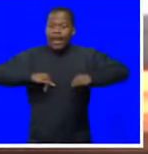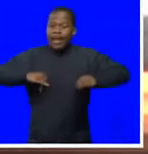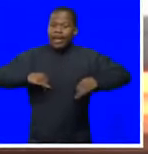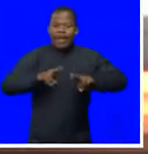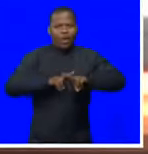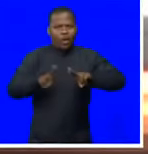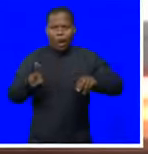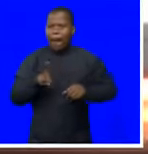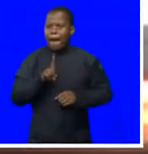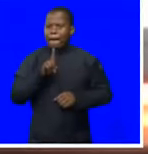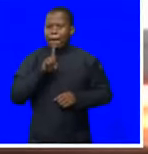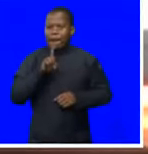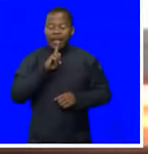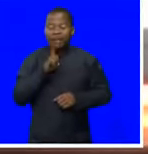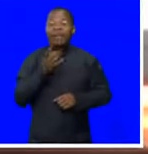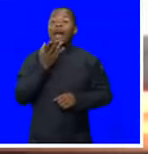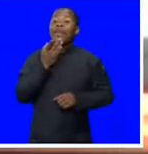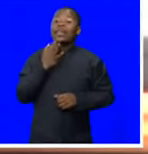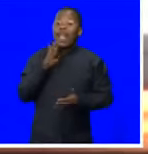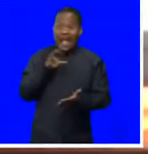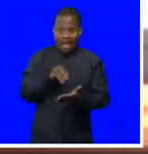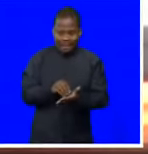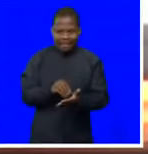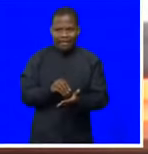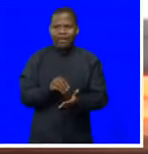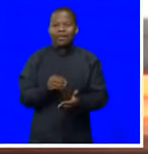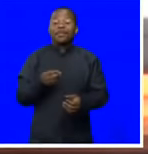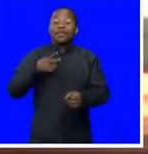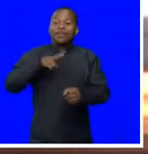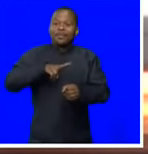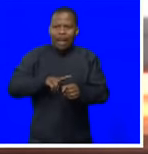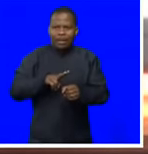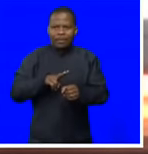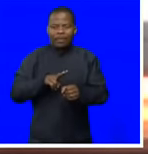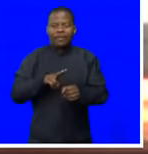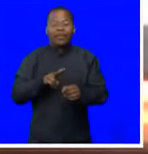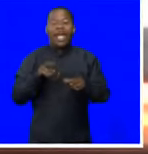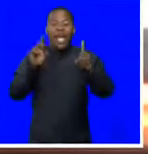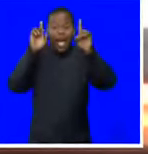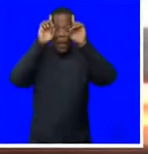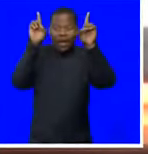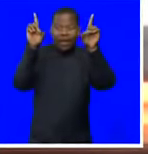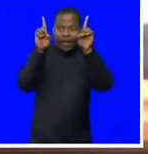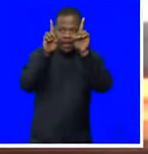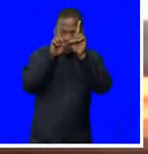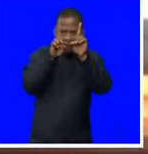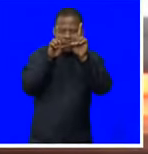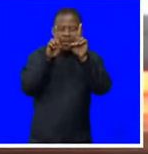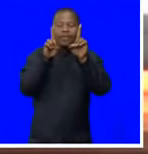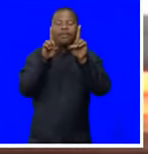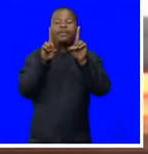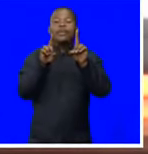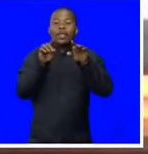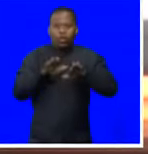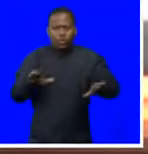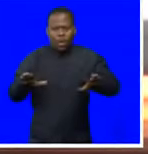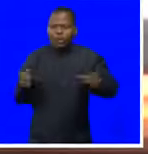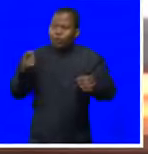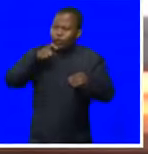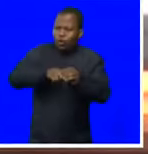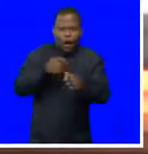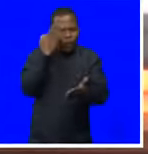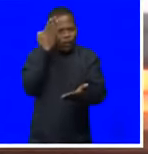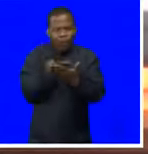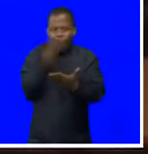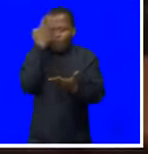You are in the wrong place. This is a place for umuntu ofuna kufunda. Futhi ungamphazamisi lo